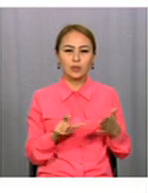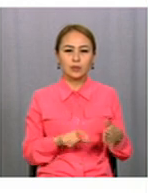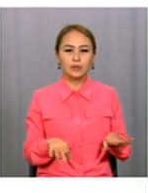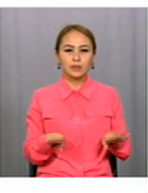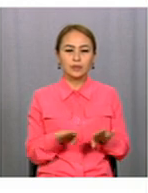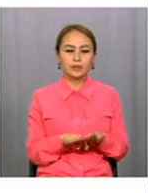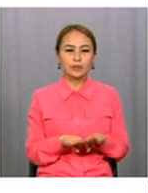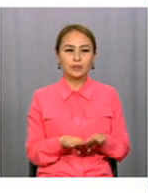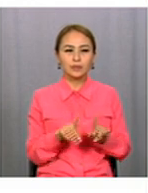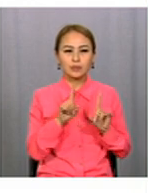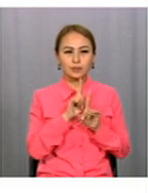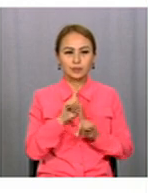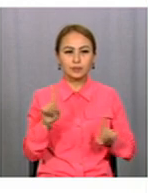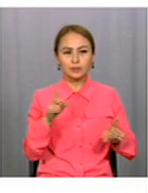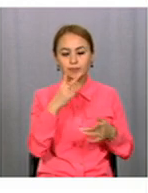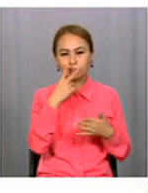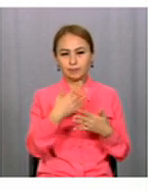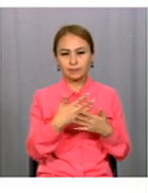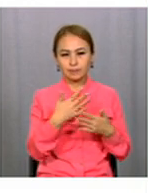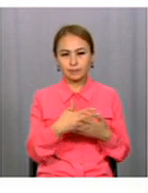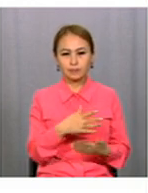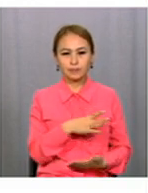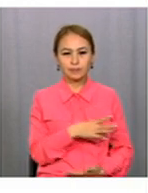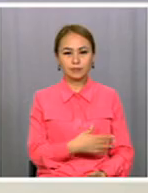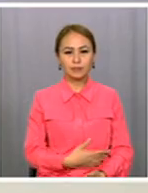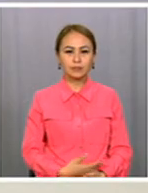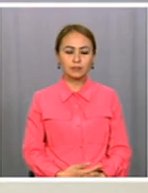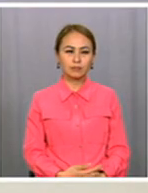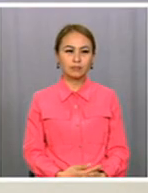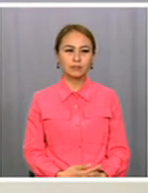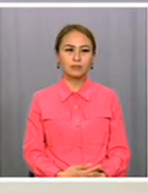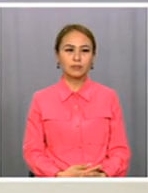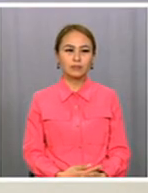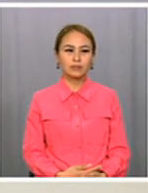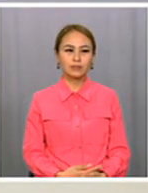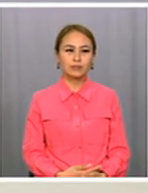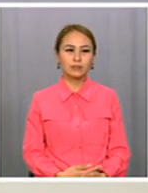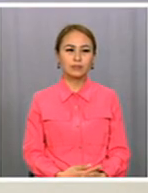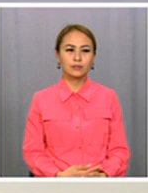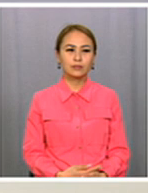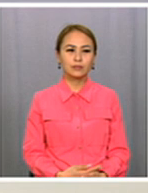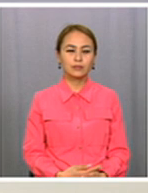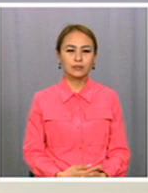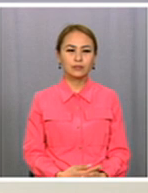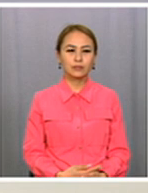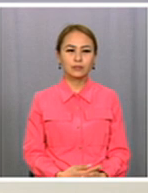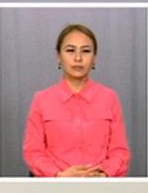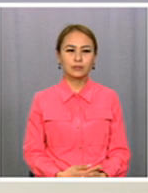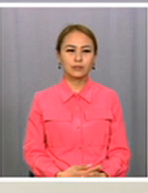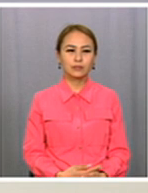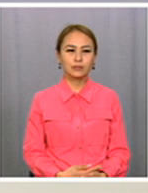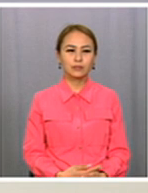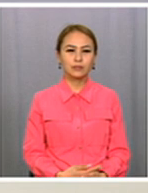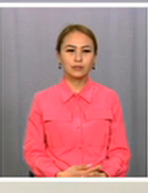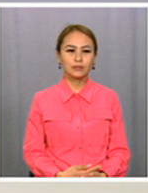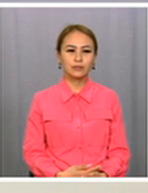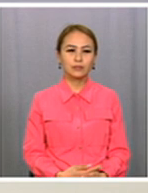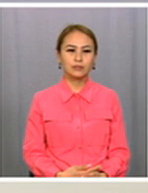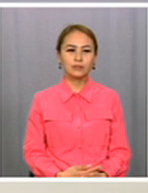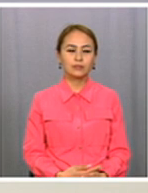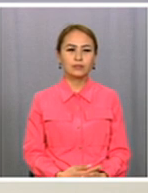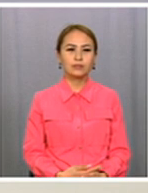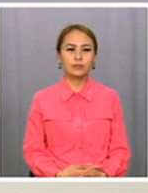ерекше түрлендіре білгендігін көре аламыз оқушылар. Сіздерінде жауаптарыңыздың дұрыс болғандығына